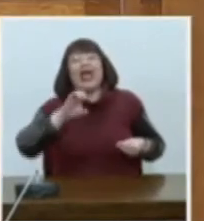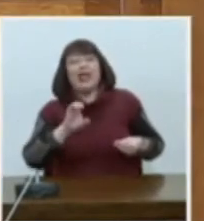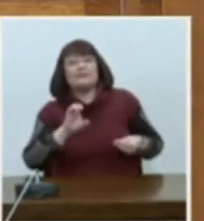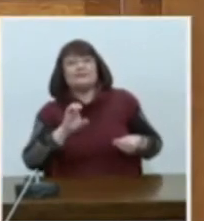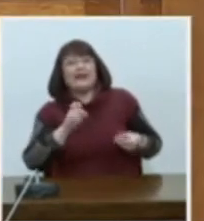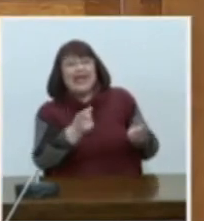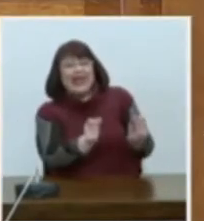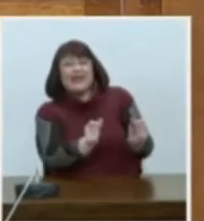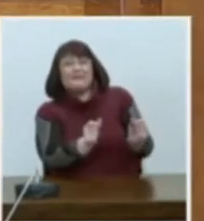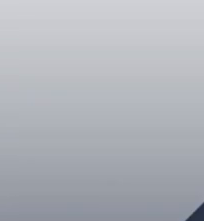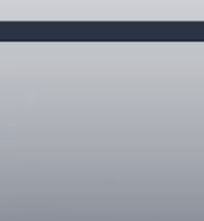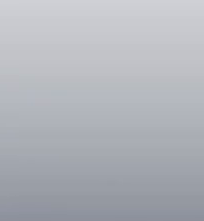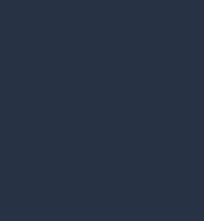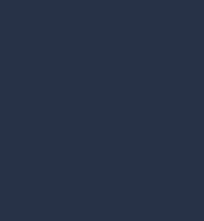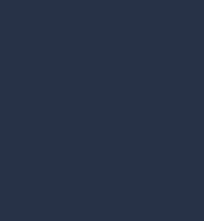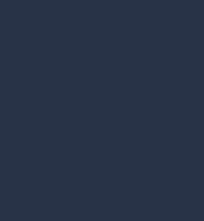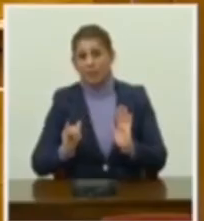πόσα είναι τα κέρδη αυτά για να τα φορολογήσουμε.